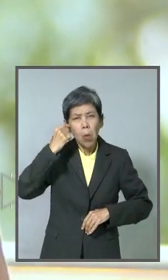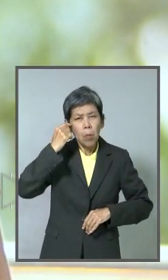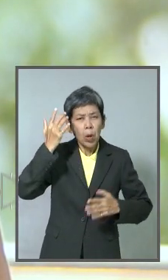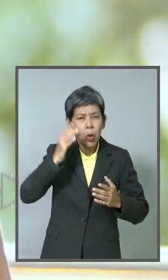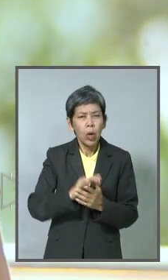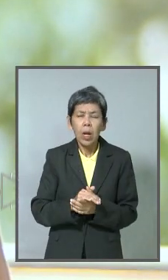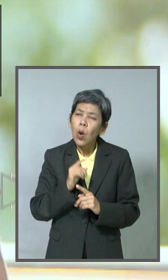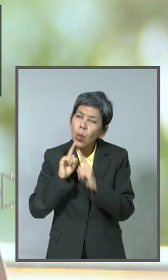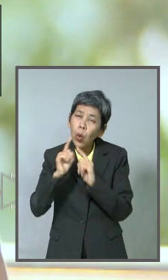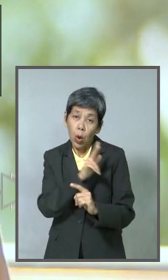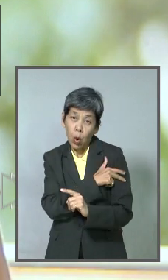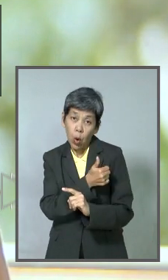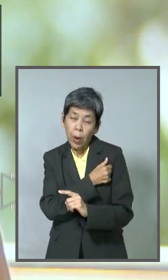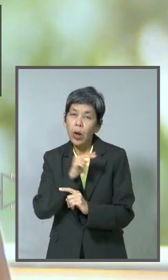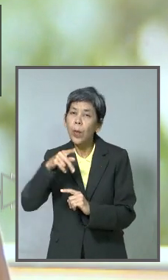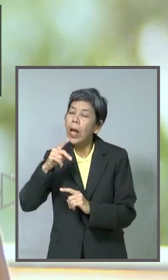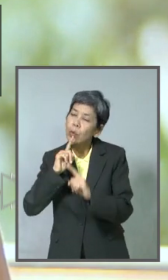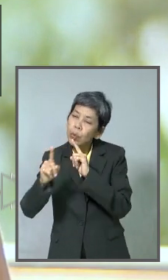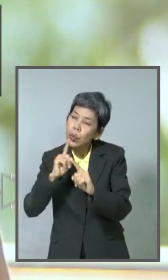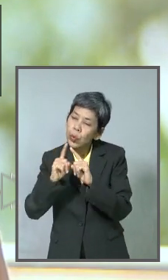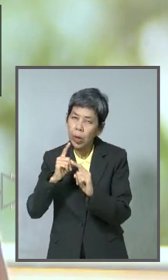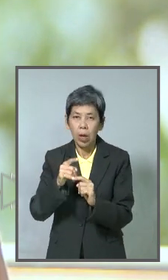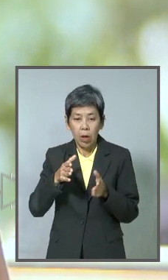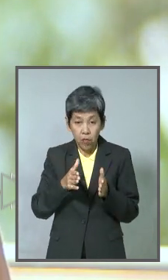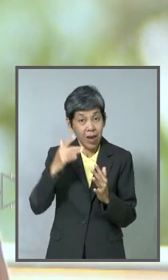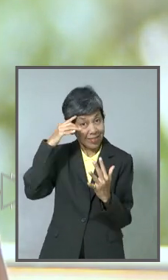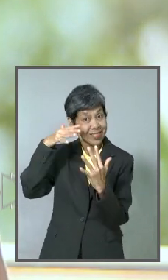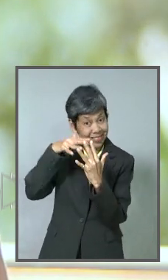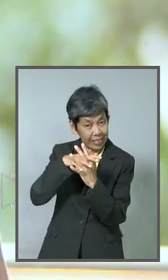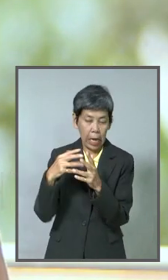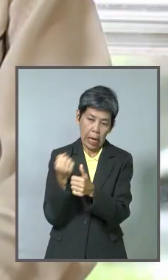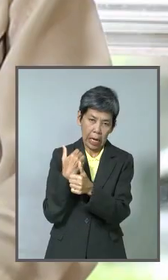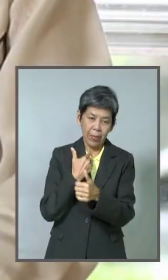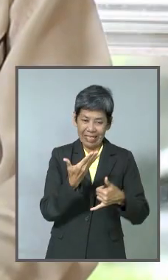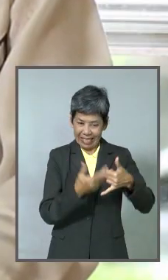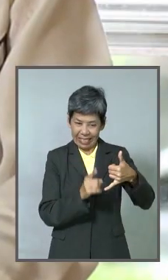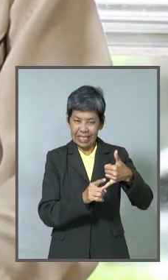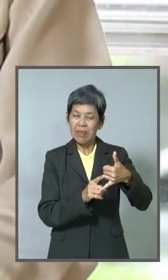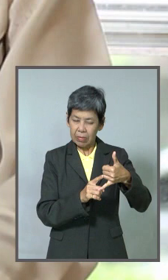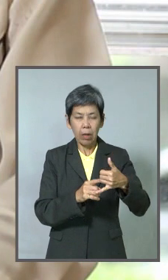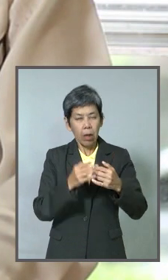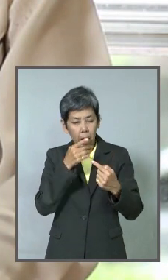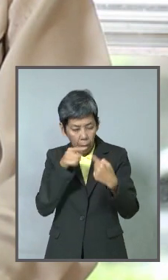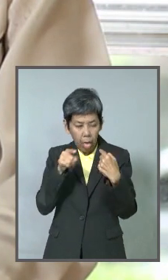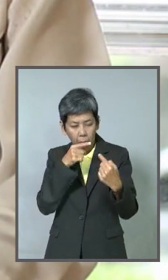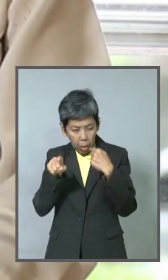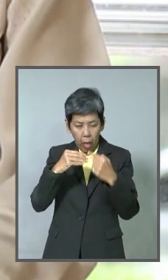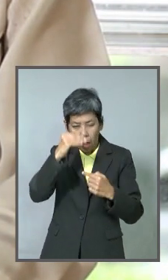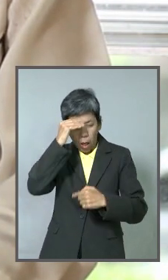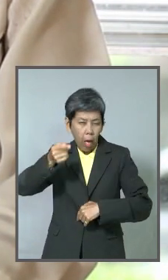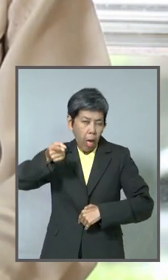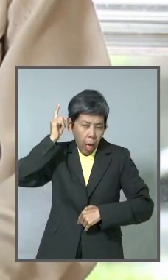ออทิสติกเป็นแบบไหนก็ไปปรึกษาที่โรงพยาบาลนพรัตน์ดูไปหาแพทย์จิตเวชคุณหมอก็ให้คำแนะนำบอกว่าเด็กคนนี้จะมีส